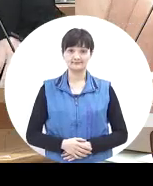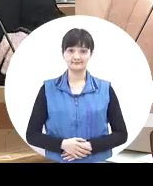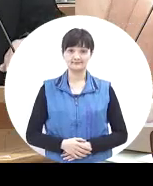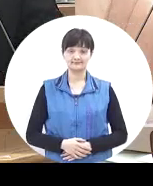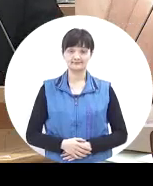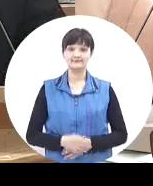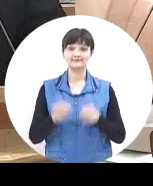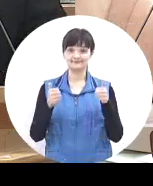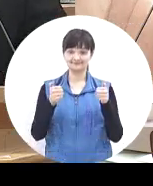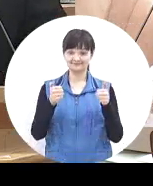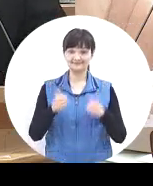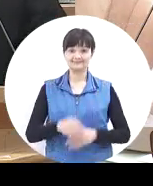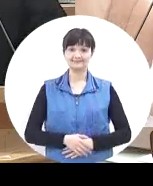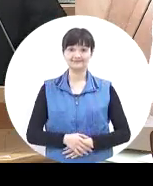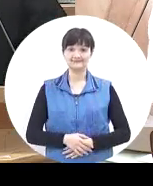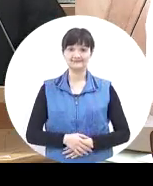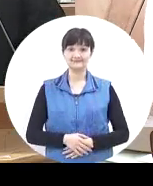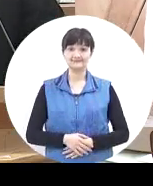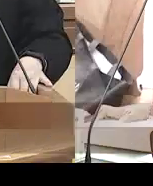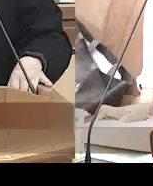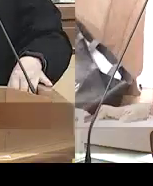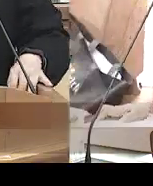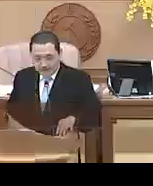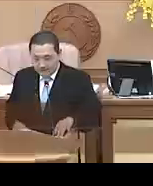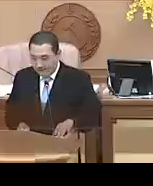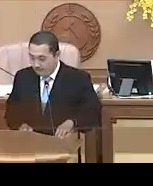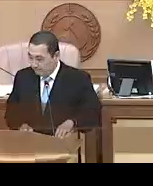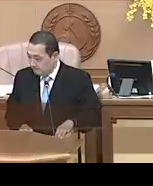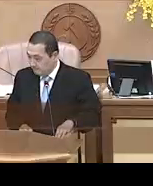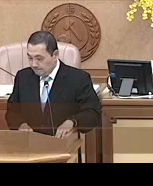好，谢谢，请陈伟杰陈议员，谢谢。